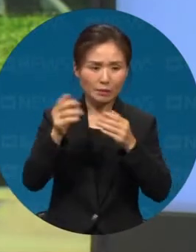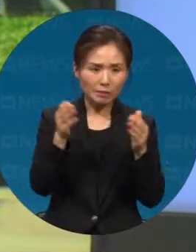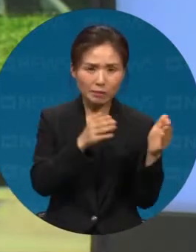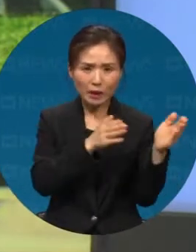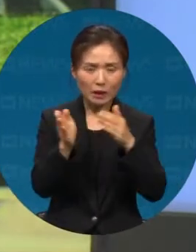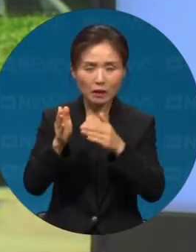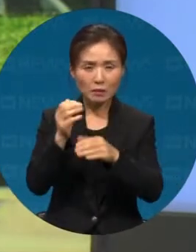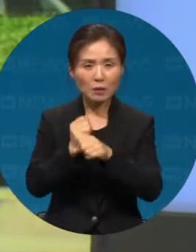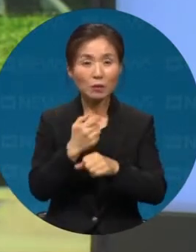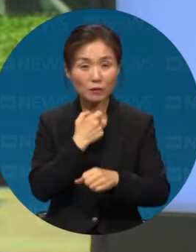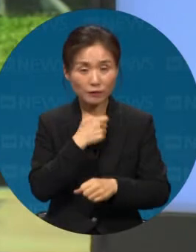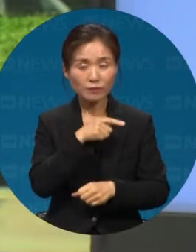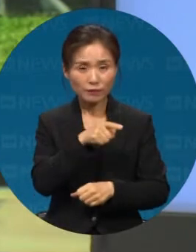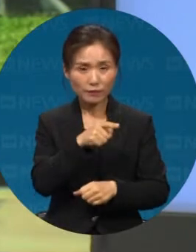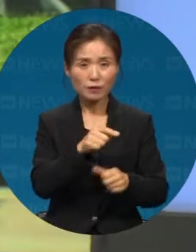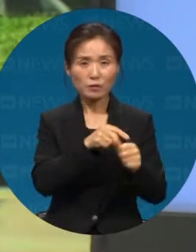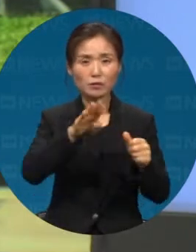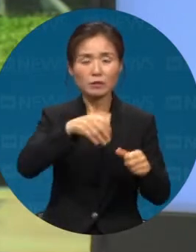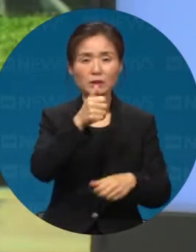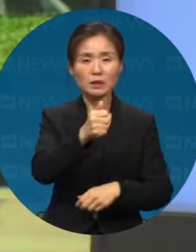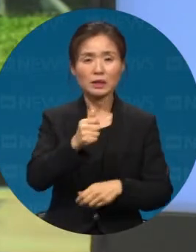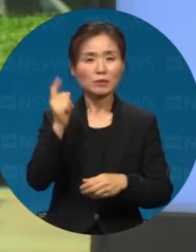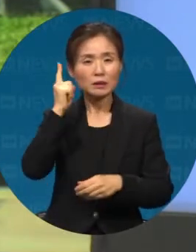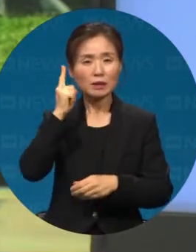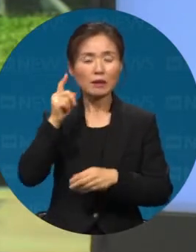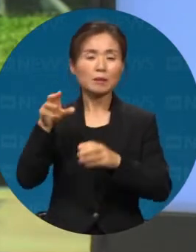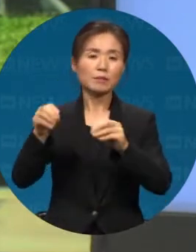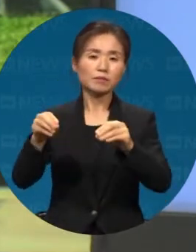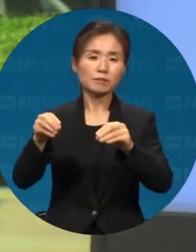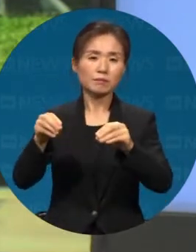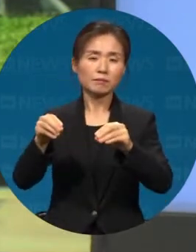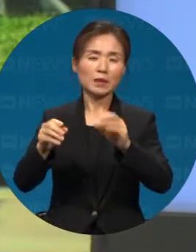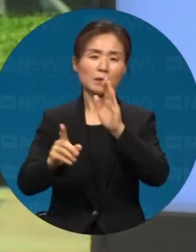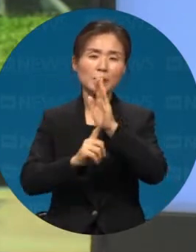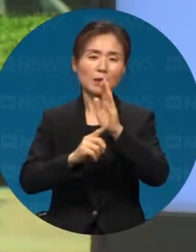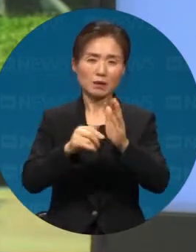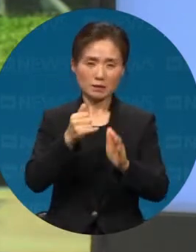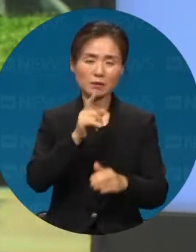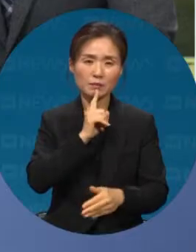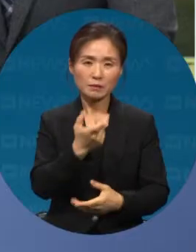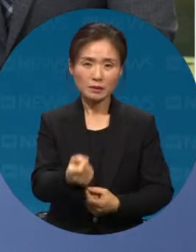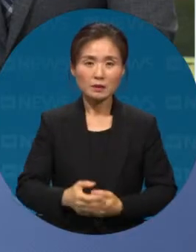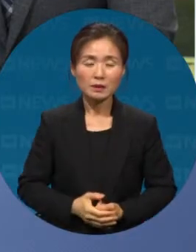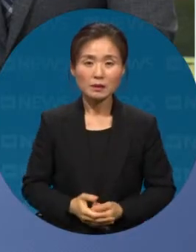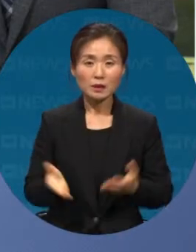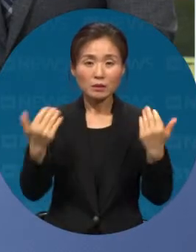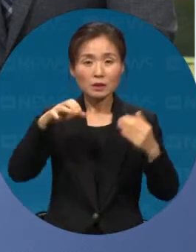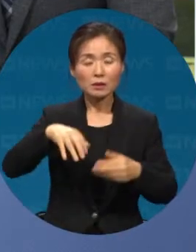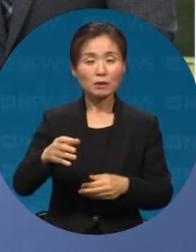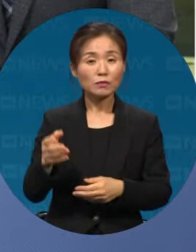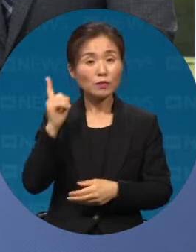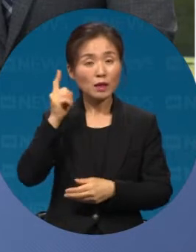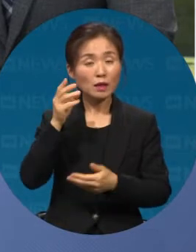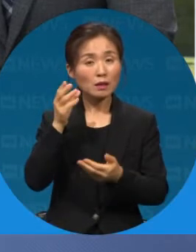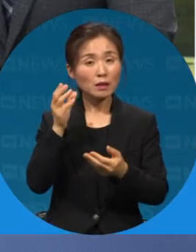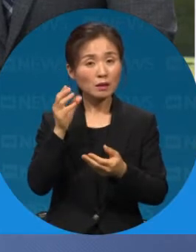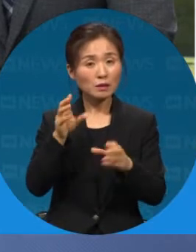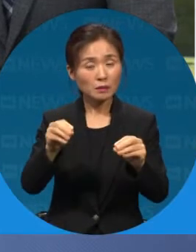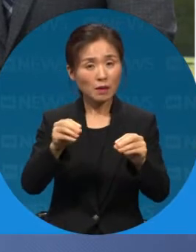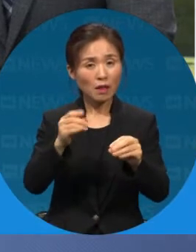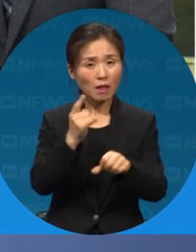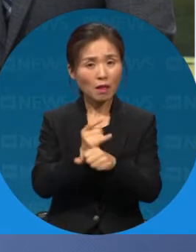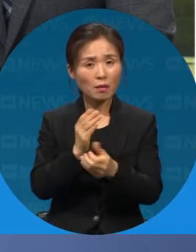윌리엄슨 장관이 휴대전화 금지 이슈를 꺼내들었다 고 비판 합니다 이제 이 또 학교에서 휴대전화를 금지 할지 말지는